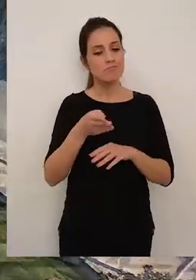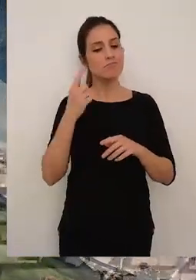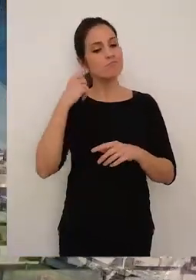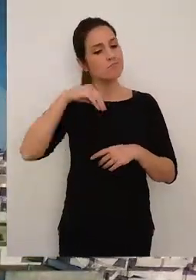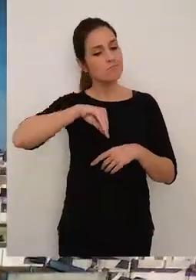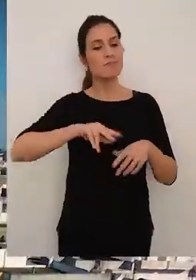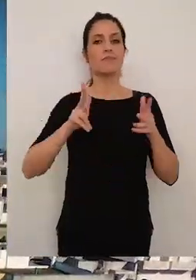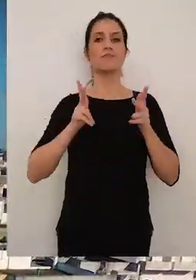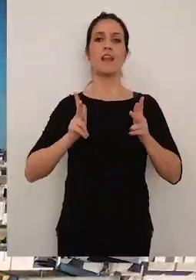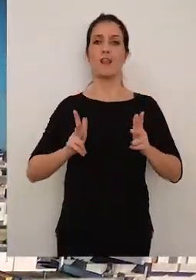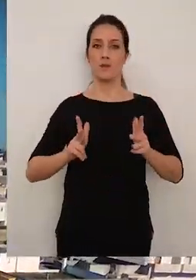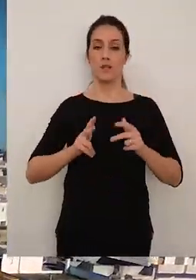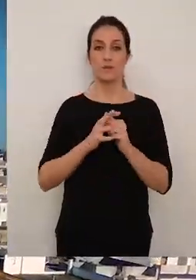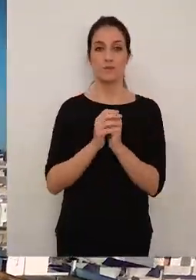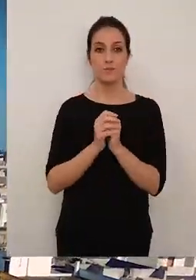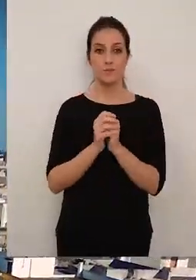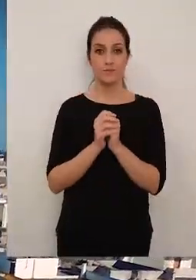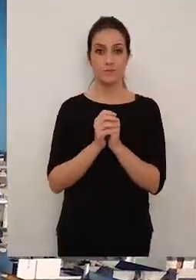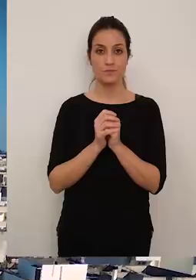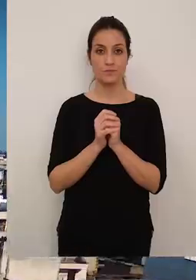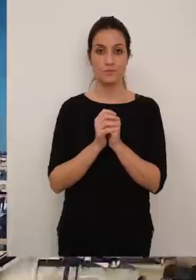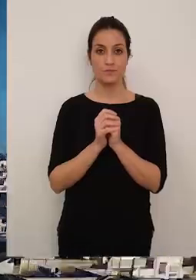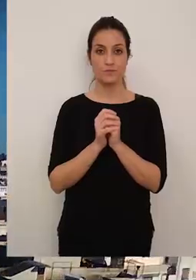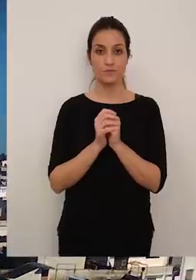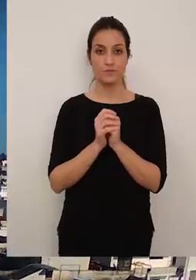e dell'atmosfera circostante.